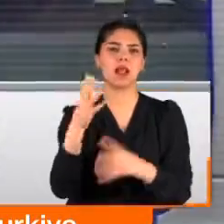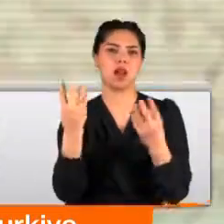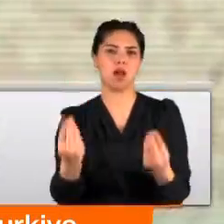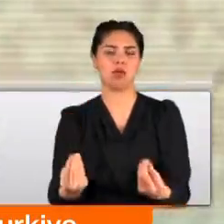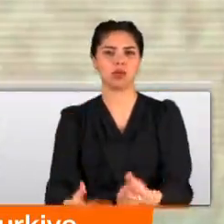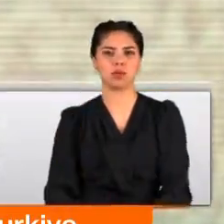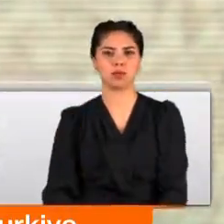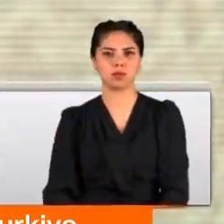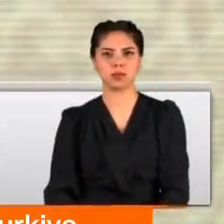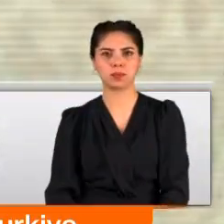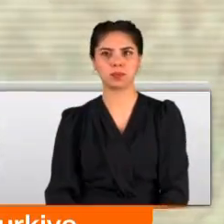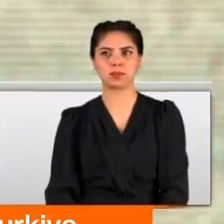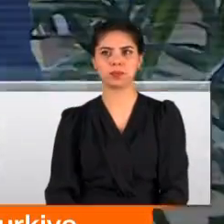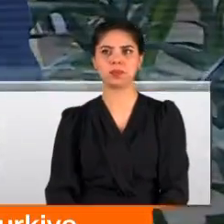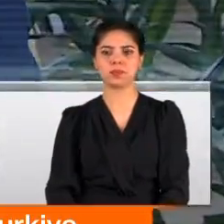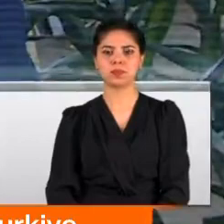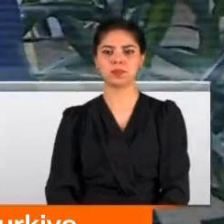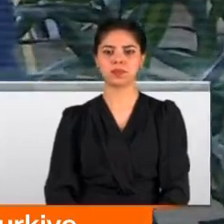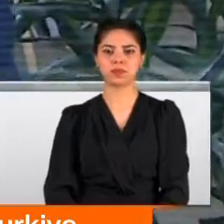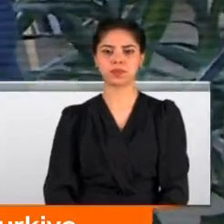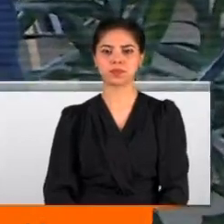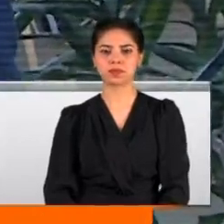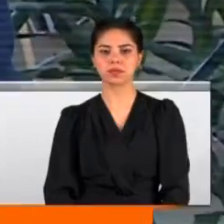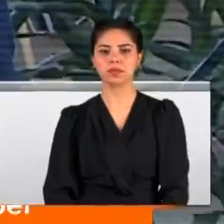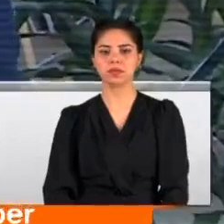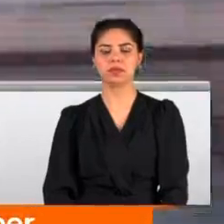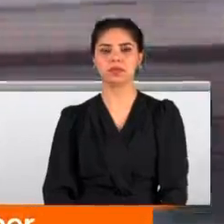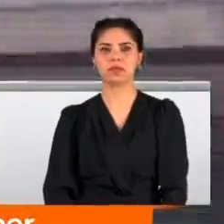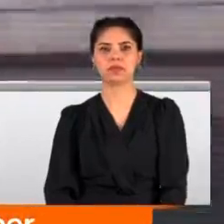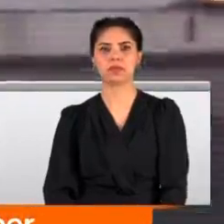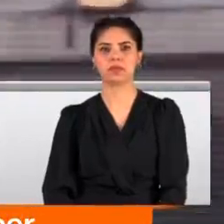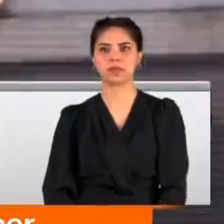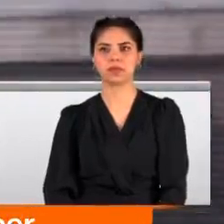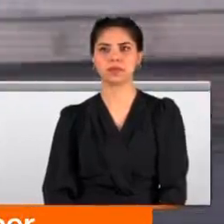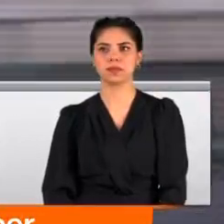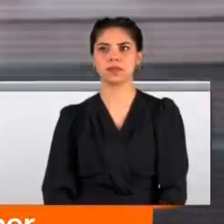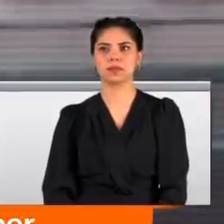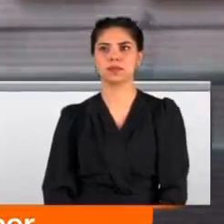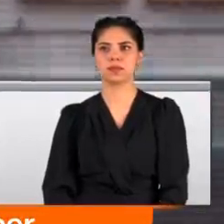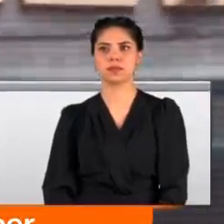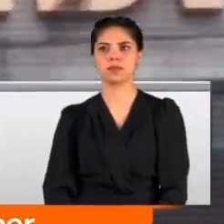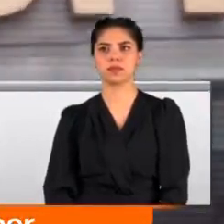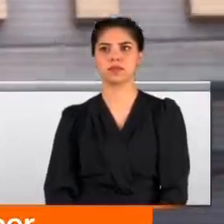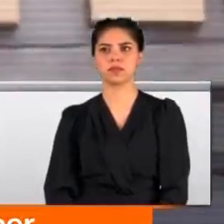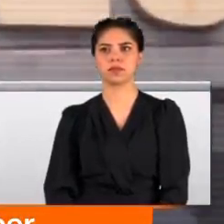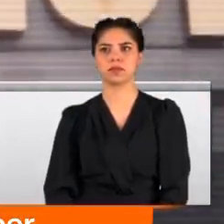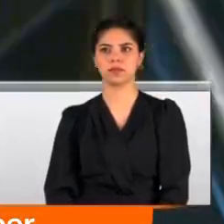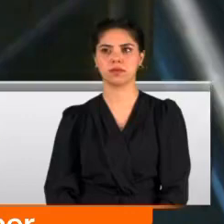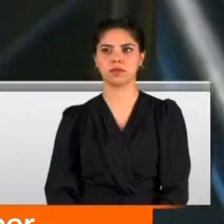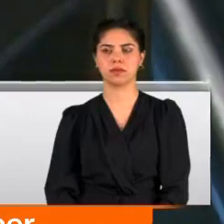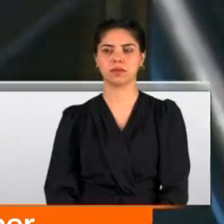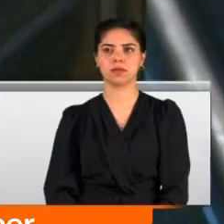Ekonomiyle ilgili küresel dalgalanmayı İstanbul Büyükşehir Belediyesi fırsata dönüştürmek istiyor. Bunu fırsata dönüştürmek